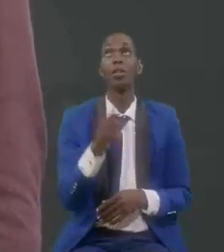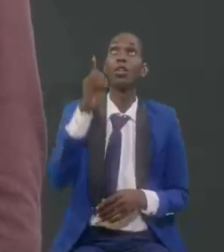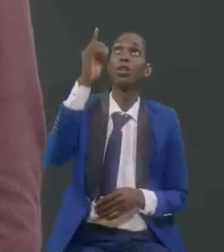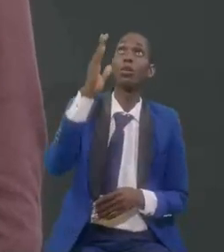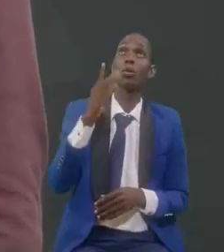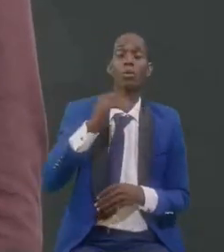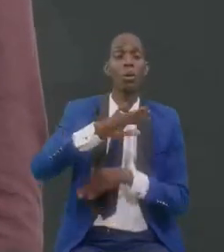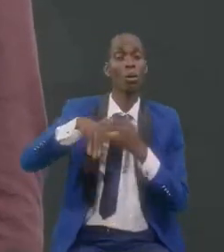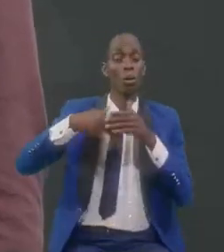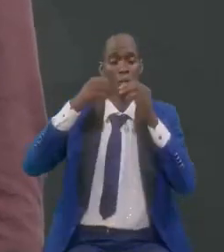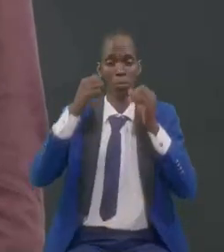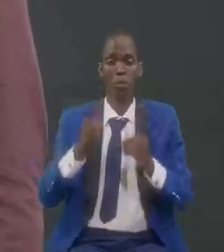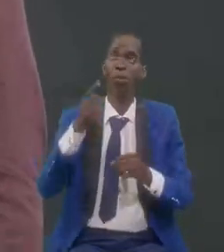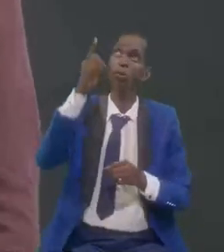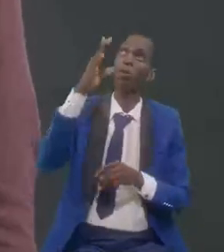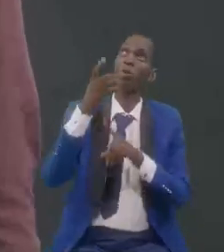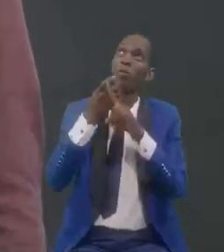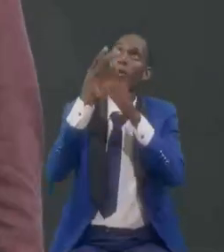Dieu Tout-Puissant du ciel.